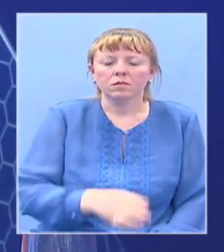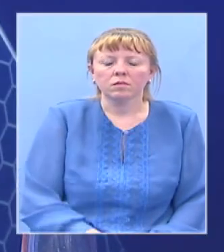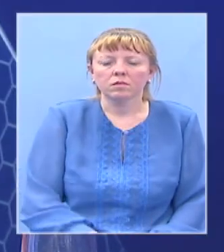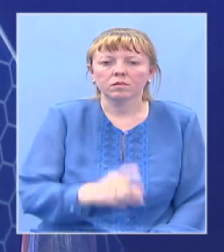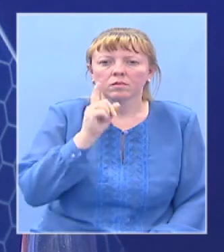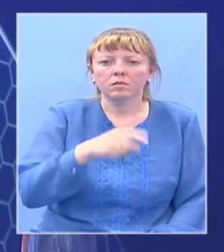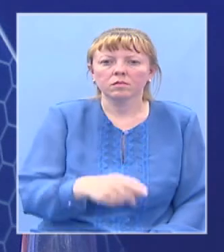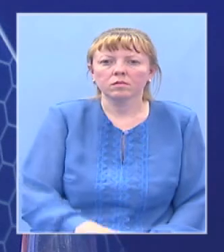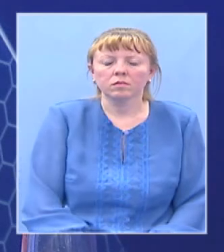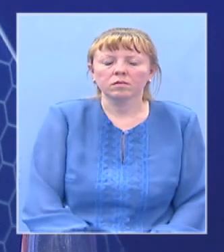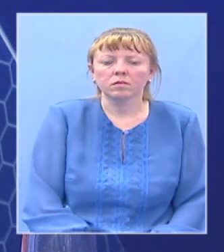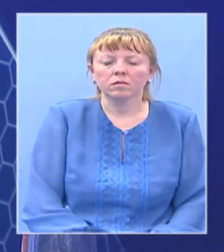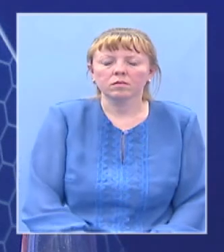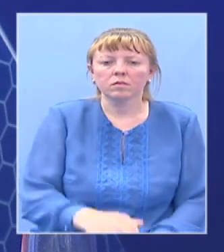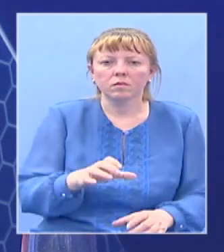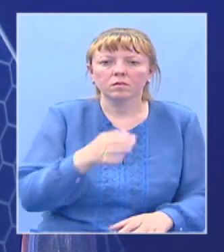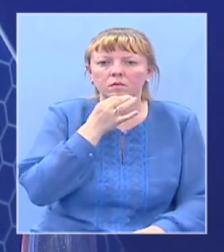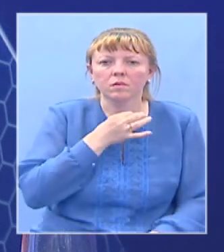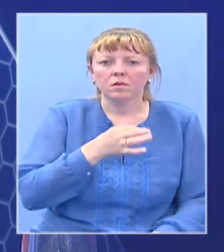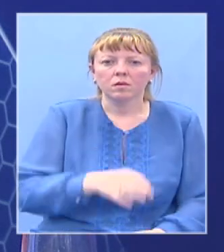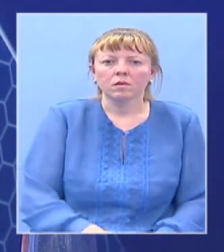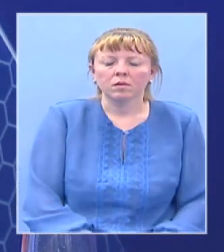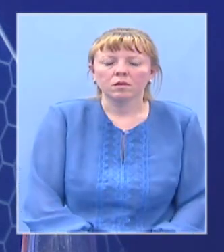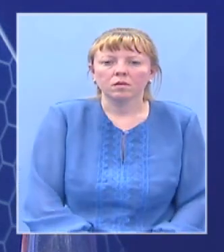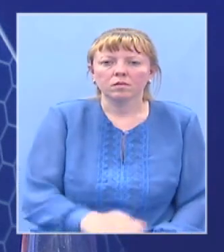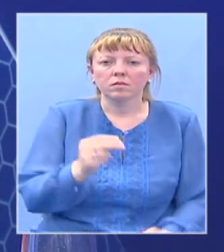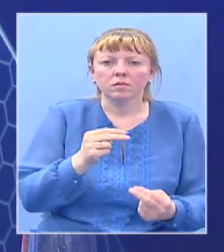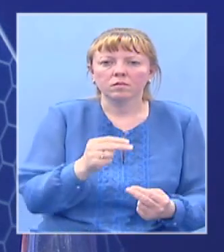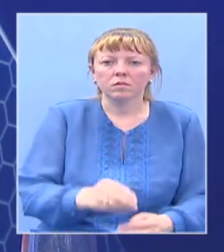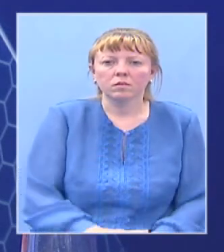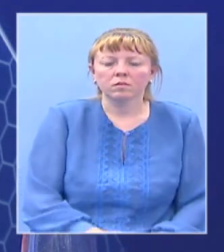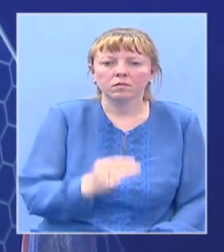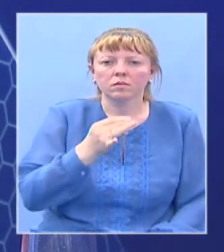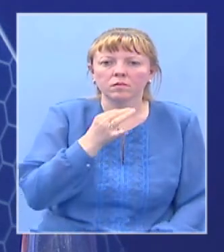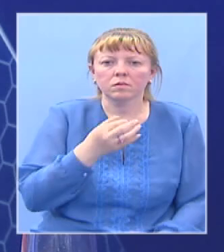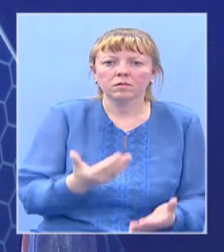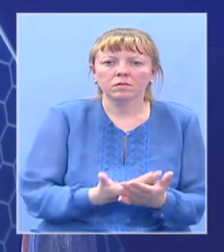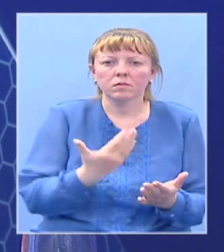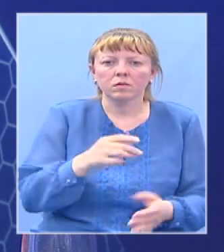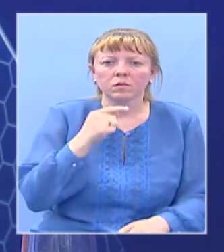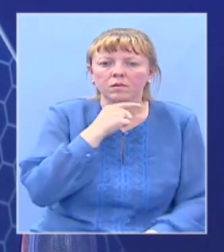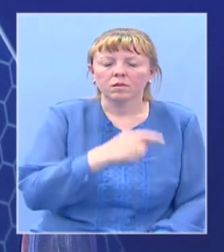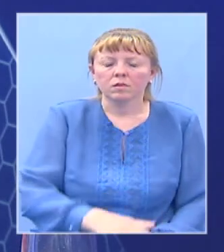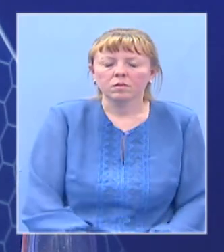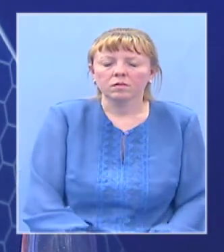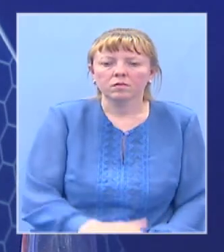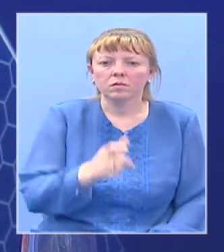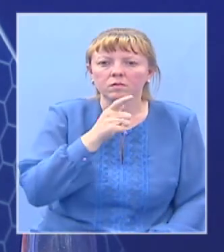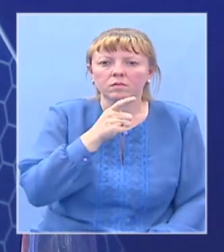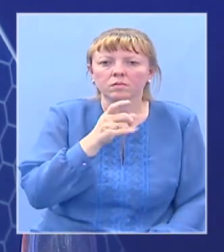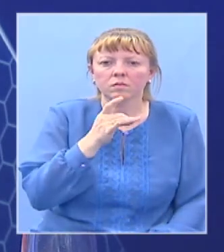значения и как отметил президент страны мы являемся свидетелями формирования новой экономической географии